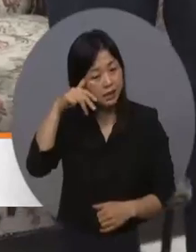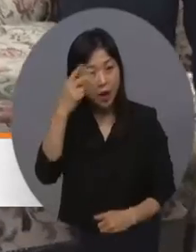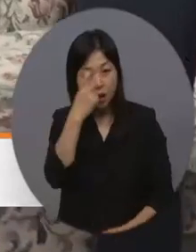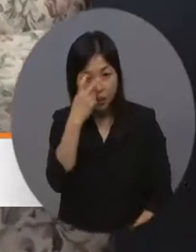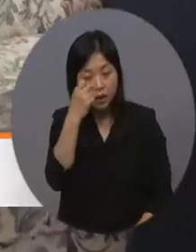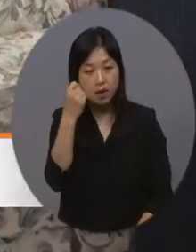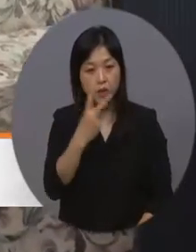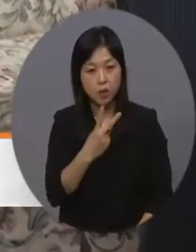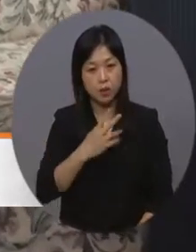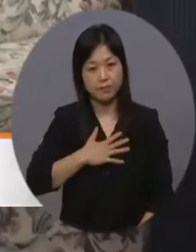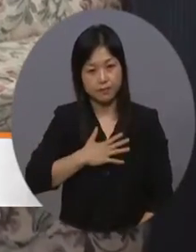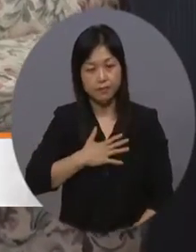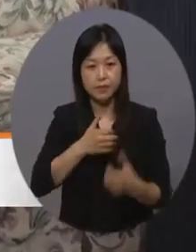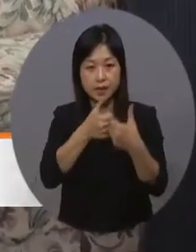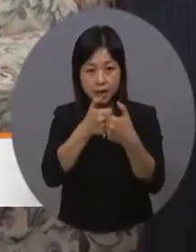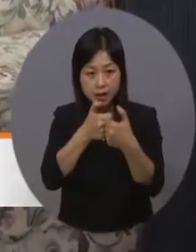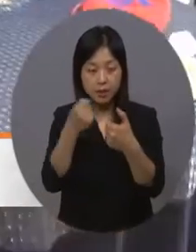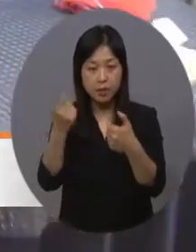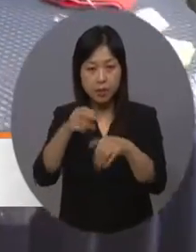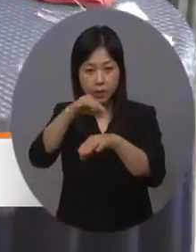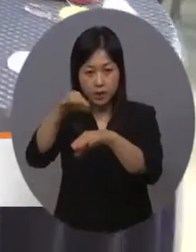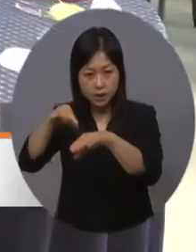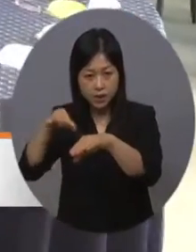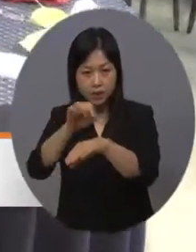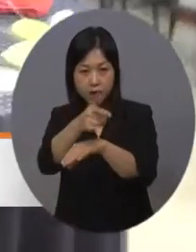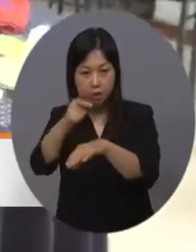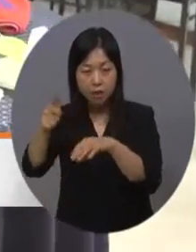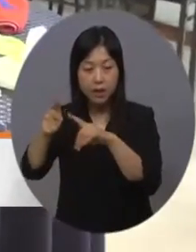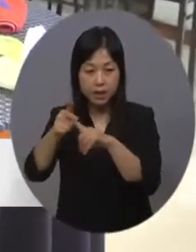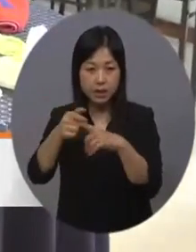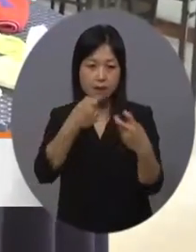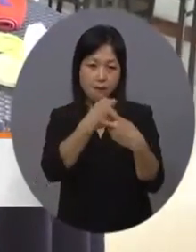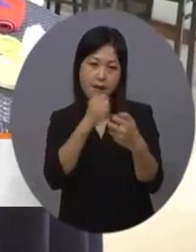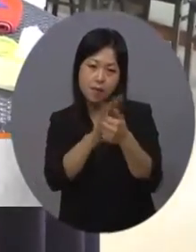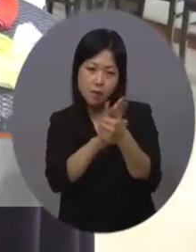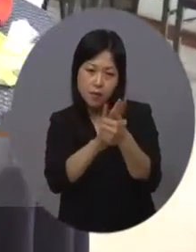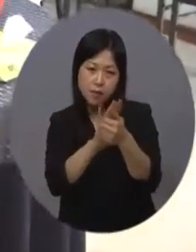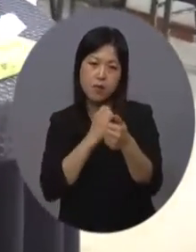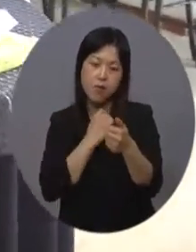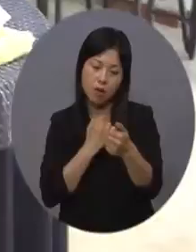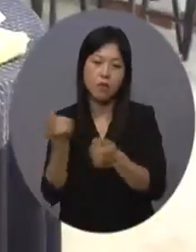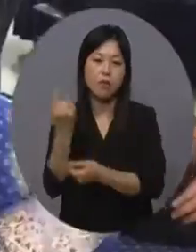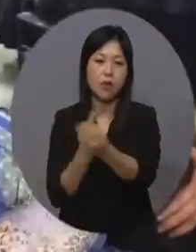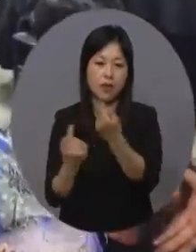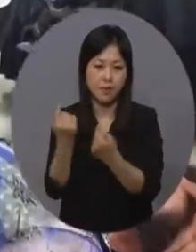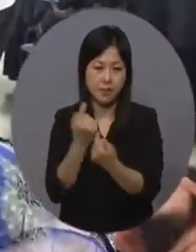치매검진과 심리상담, 침술치료 등 1호 서비스를 받기 위해 모였습니다.